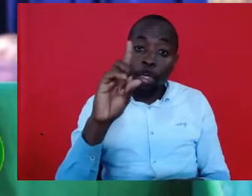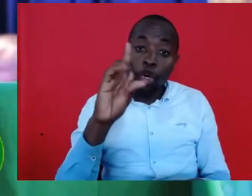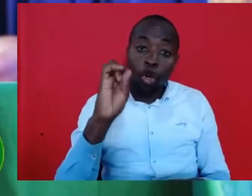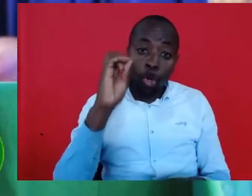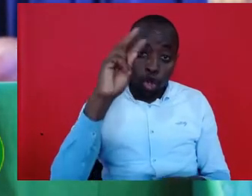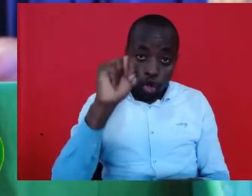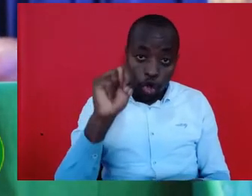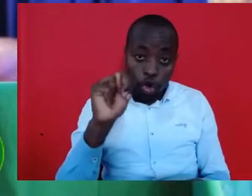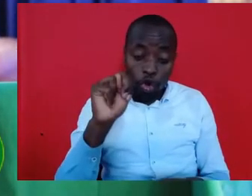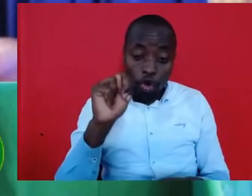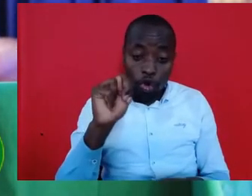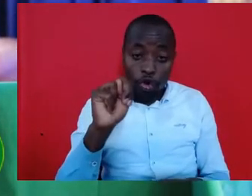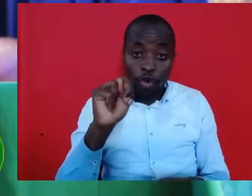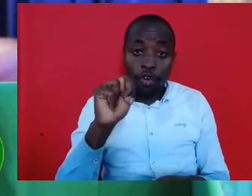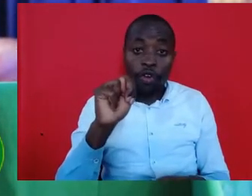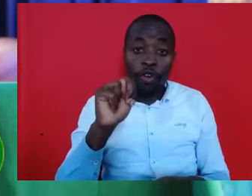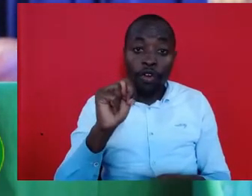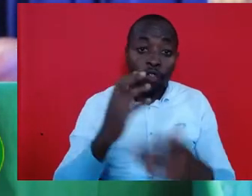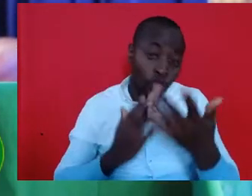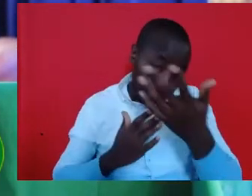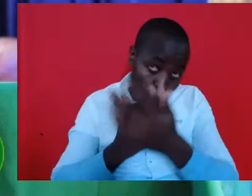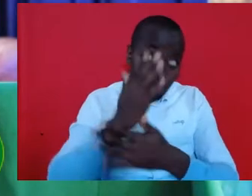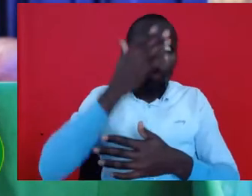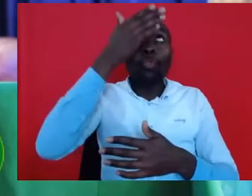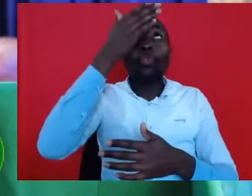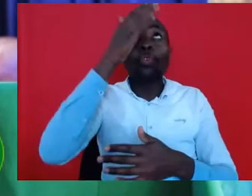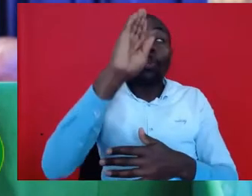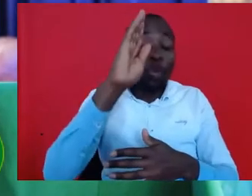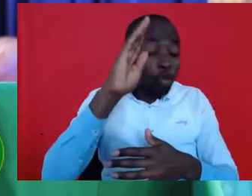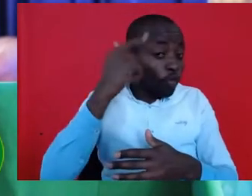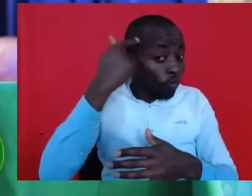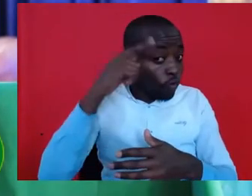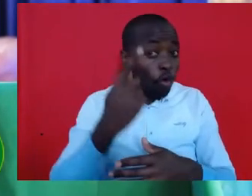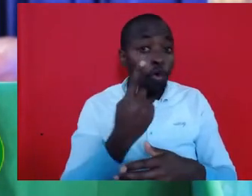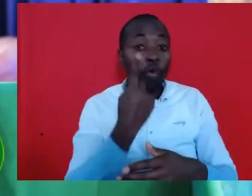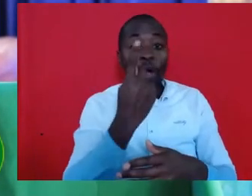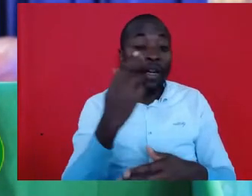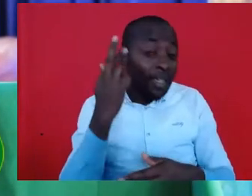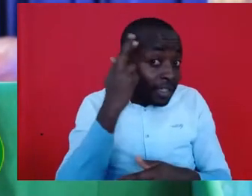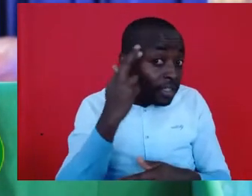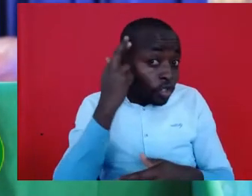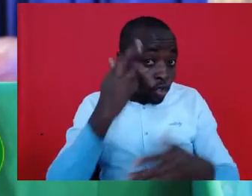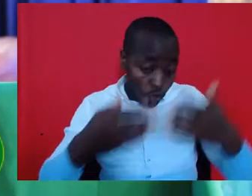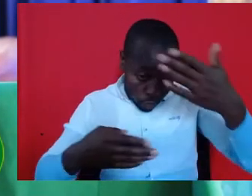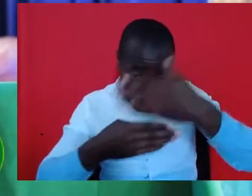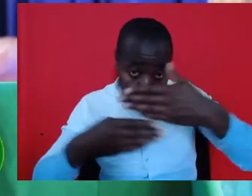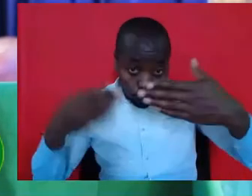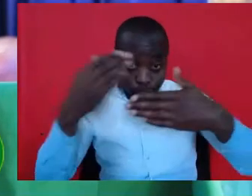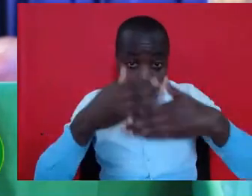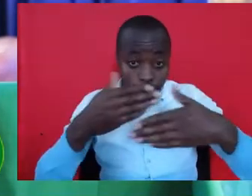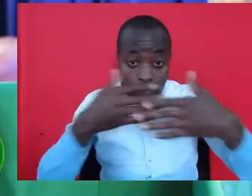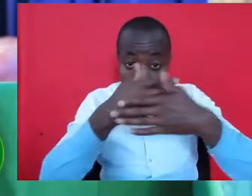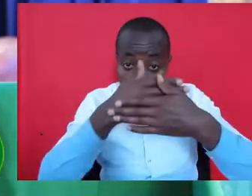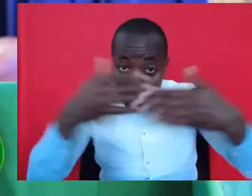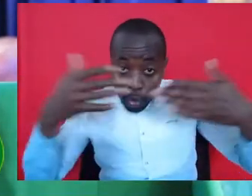Mungu kwa kauli moja, wakajenge kuta na hekalu ya Mwenyezi Mungu.